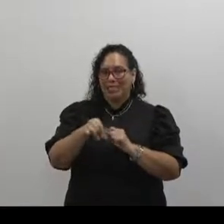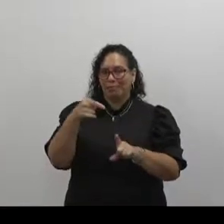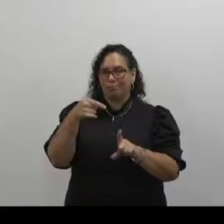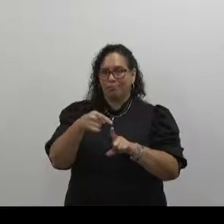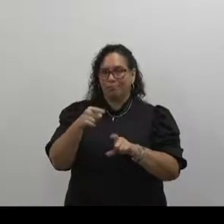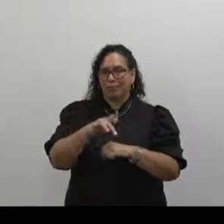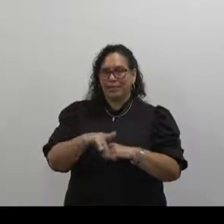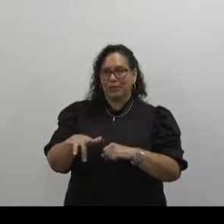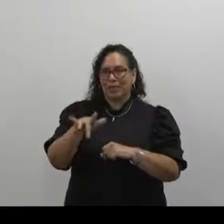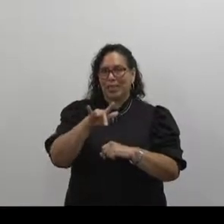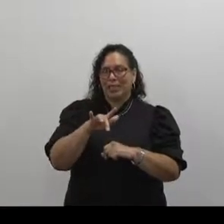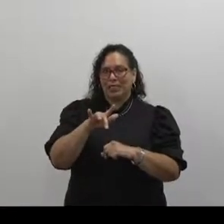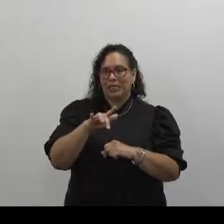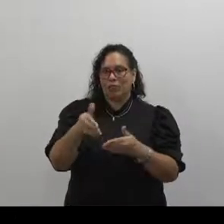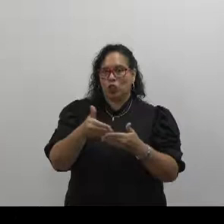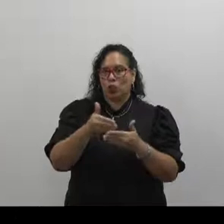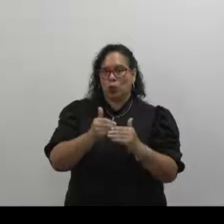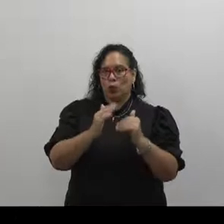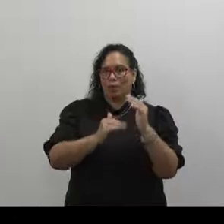nữa